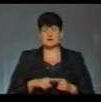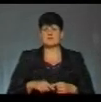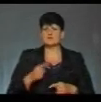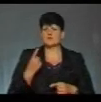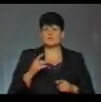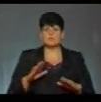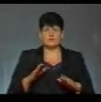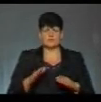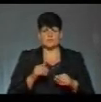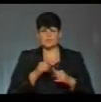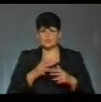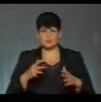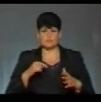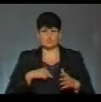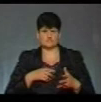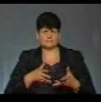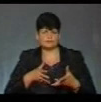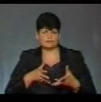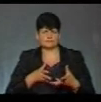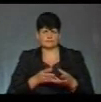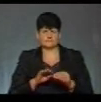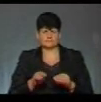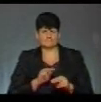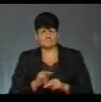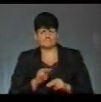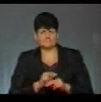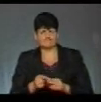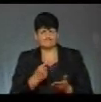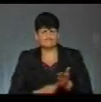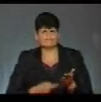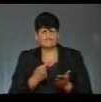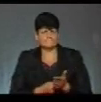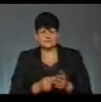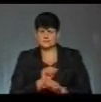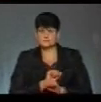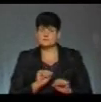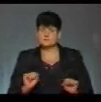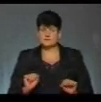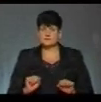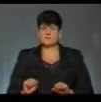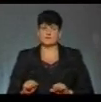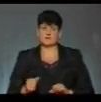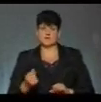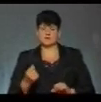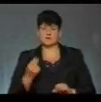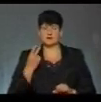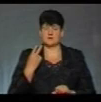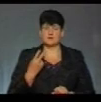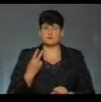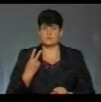випадку не моралізувати дітей, не повчати їх в цей момент, тому що двоє в